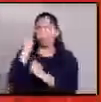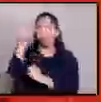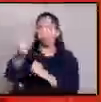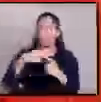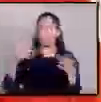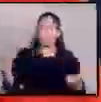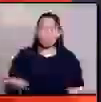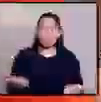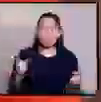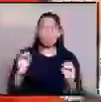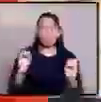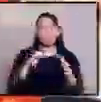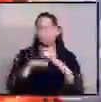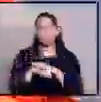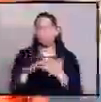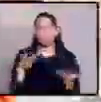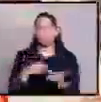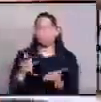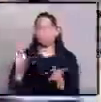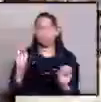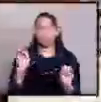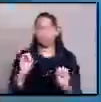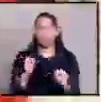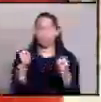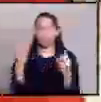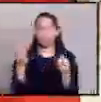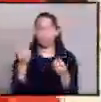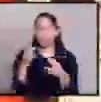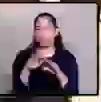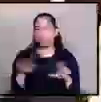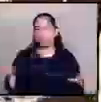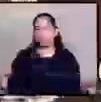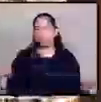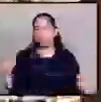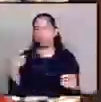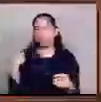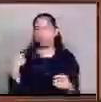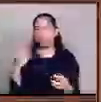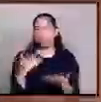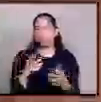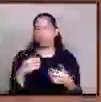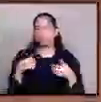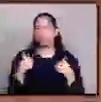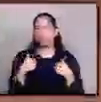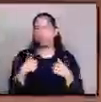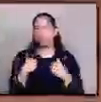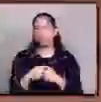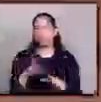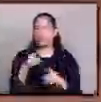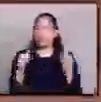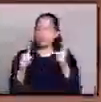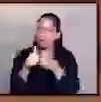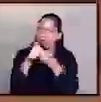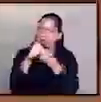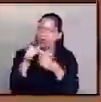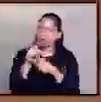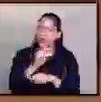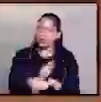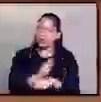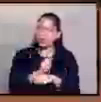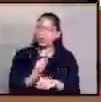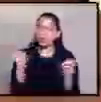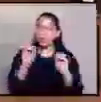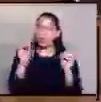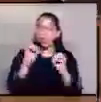wala pang entrance. Ang dami kong apo, kaya dito kami naligo. Unang-una, tradisyon. Pangalawa,